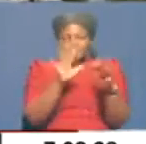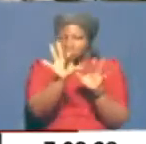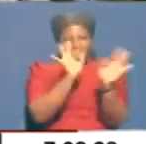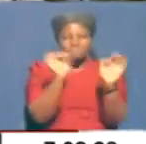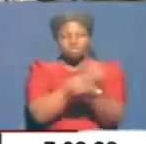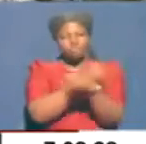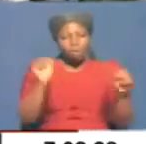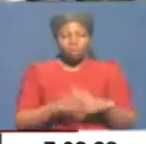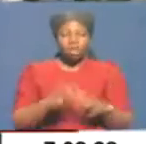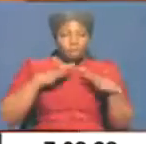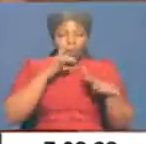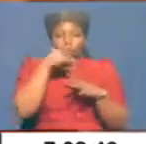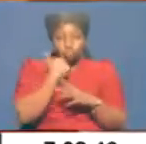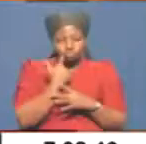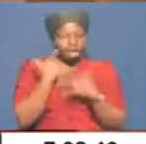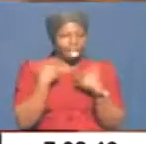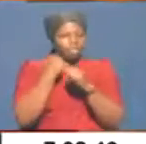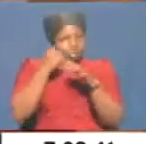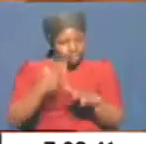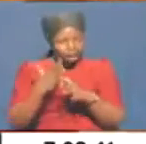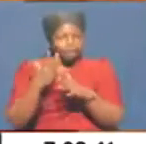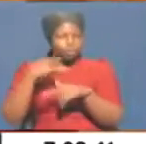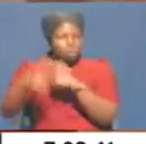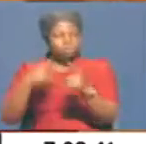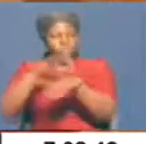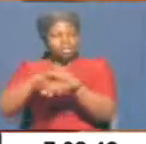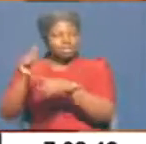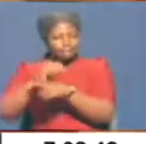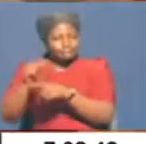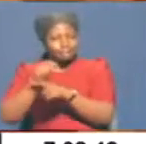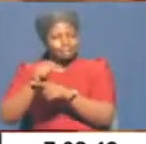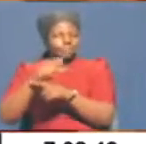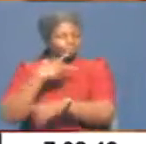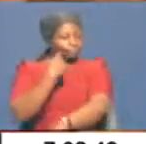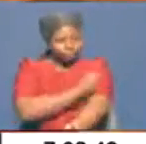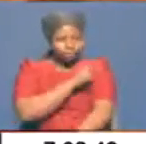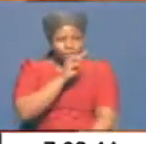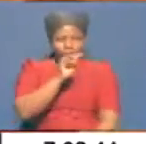wanapokea mafunzo ya jinsi ya kutoa chanjo ya Moderna ambayo iliwasili nchini siku ya Jumatatu.